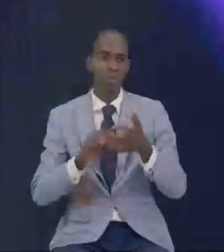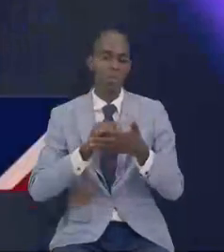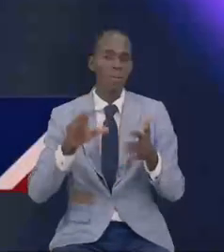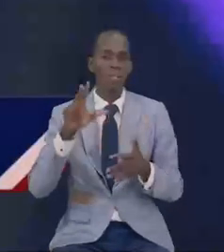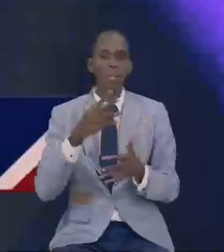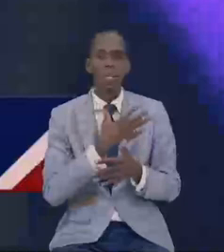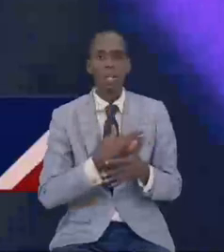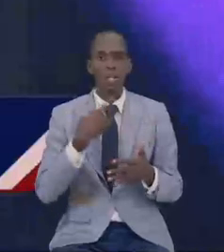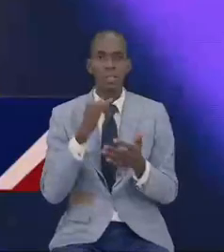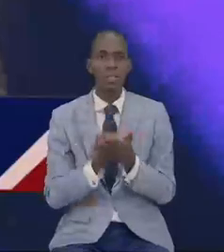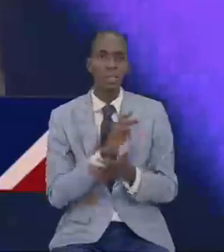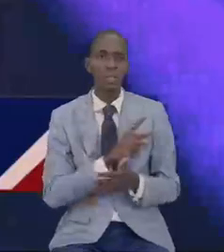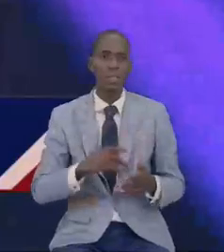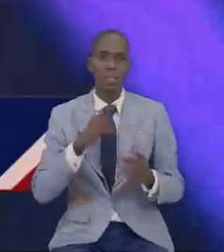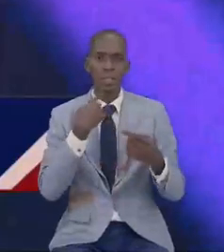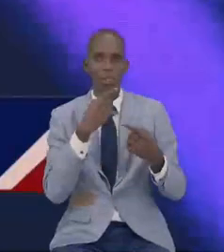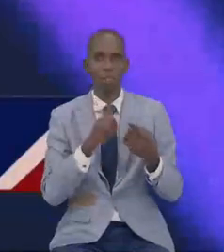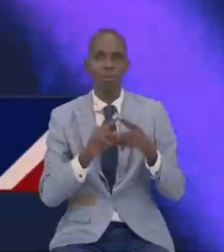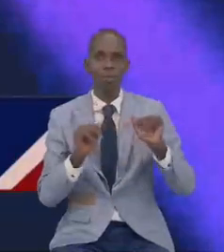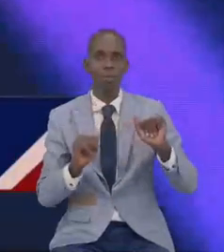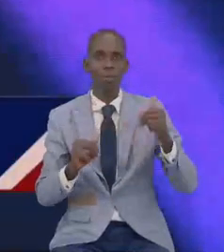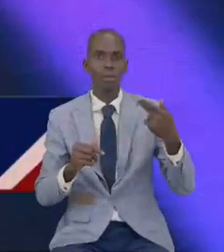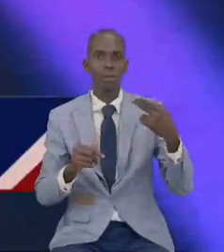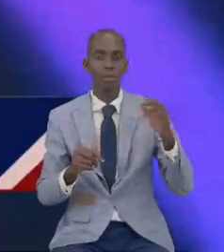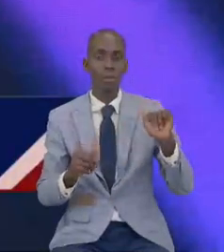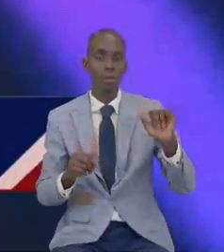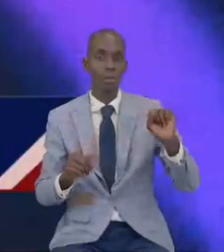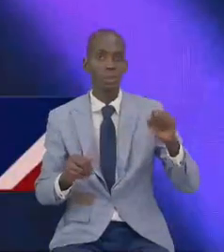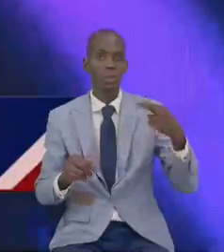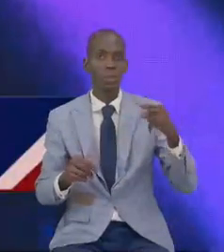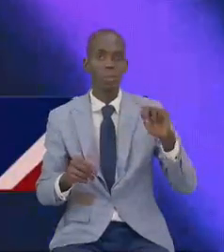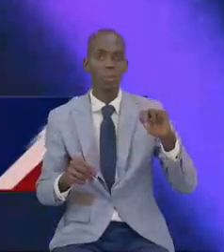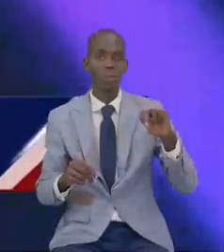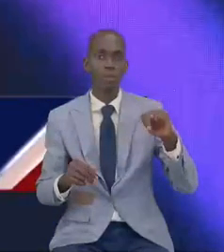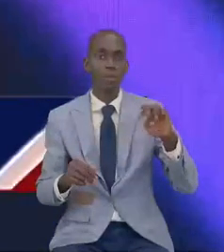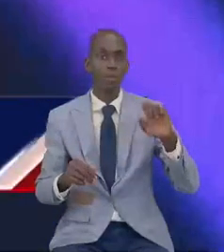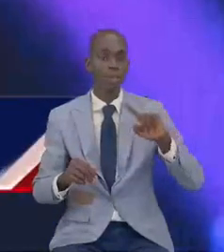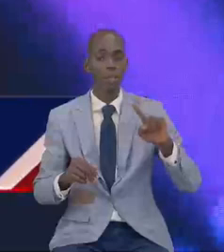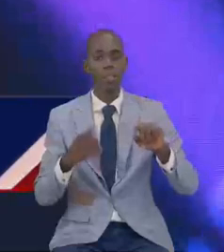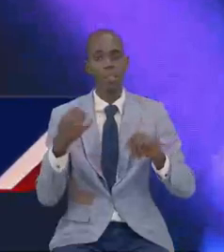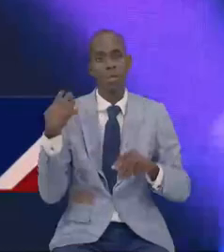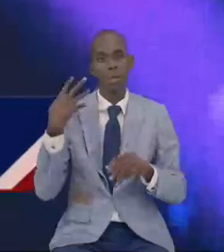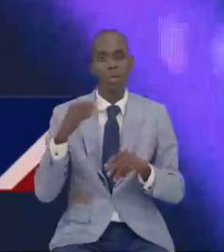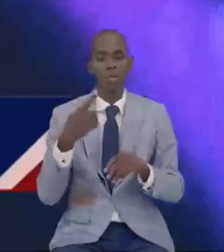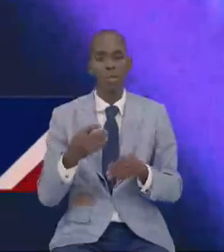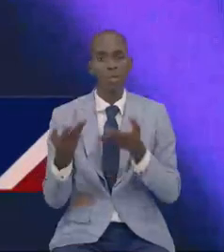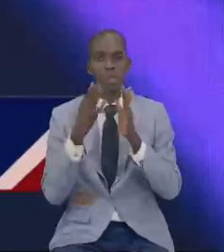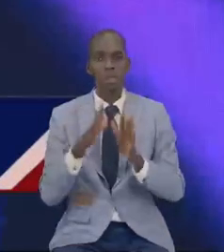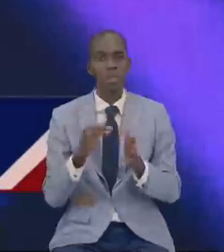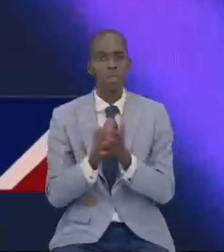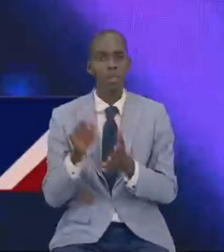verset 3. Le roi donna l'ordre à Ashpenaz, chef de ses